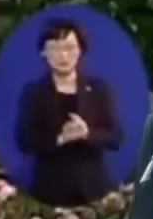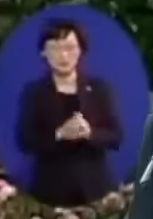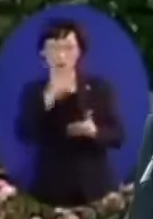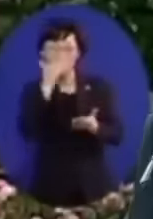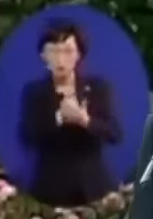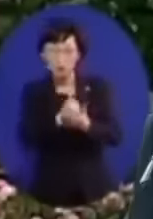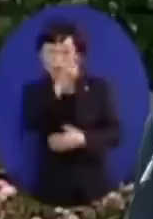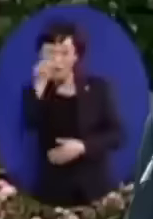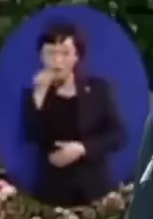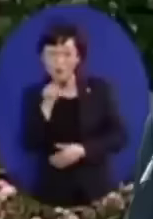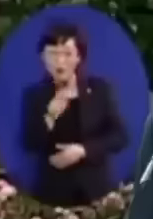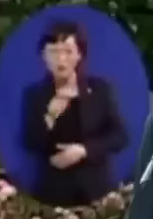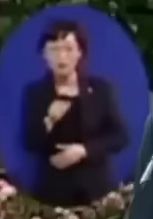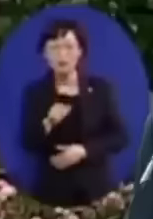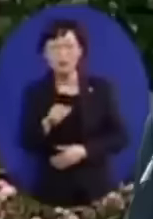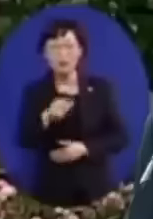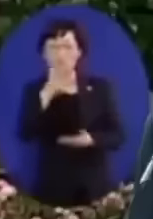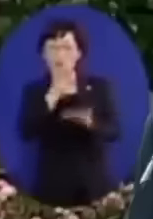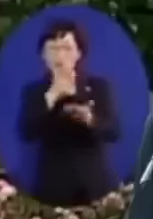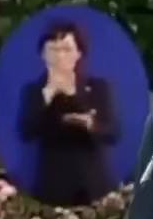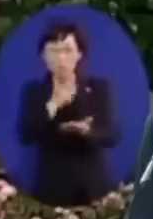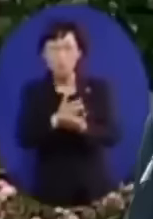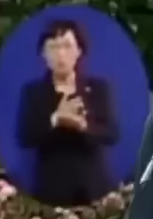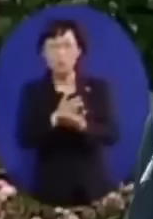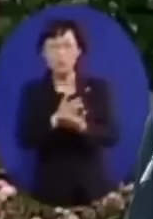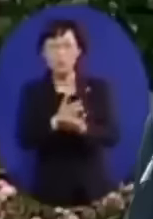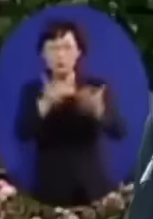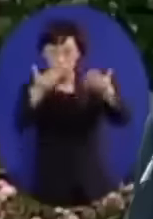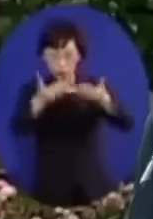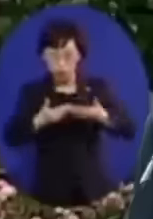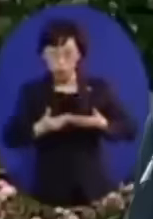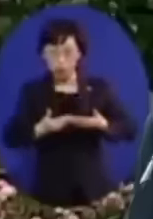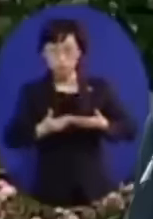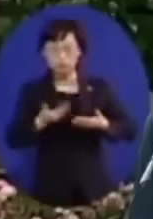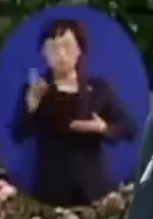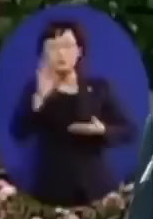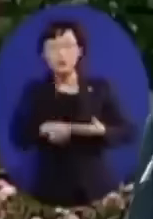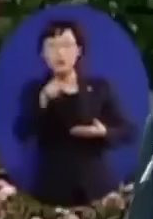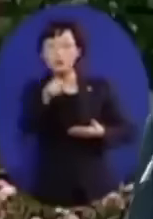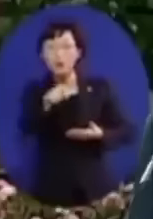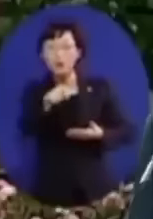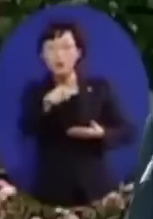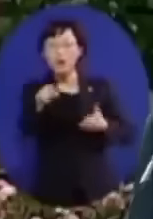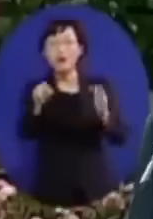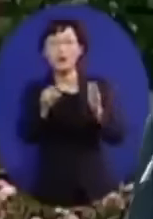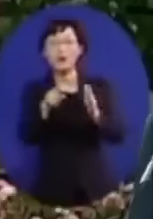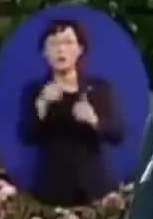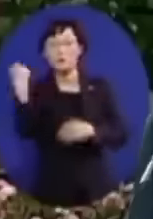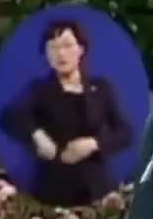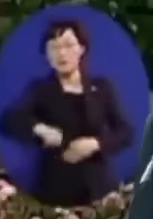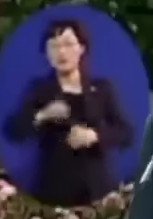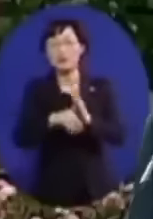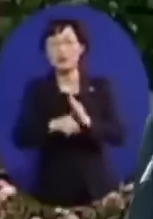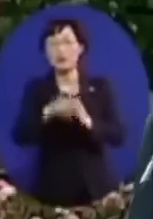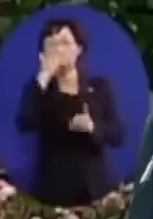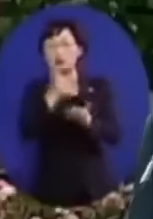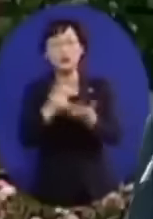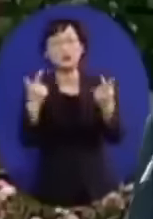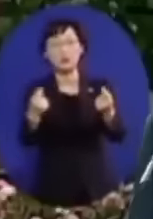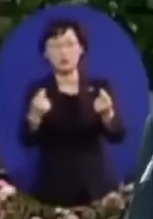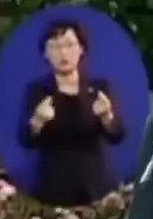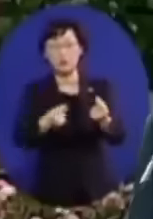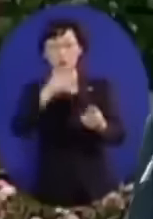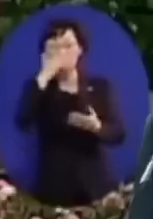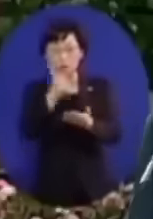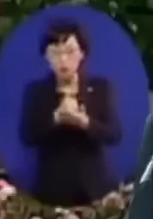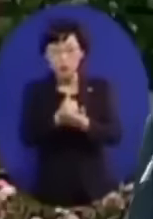죄라는 것은 율법이 주어졌는데 그것을 어길 때 죄가 되는 것입니다. 죄는